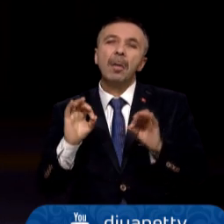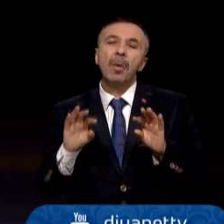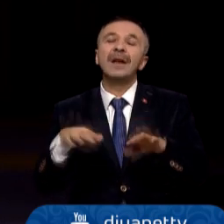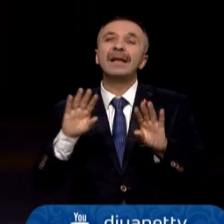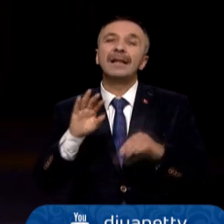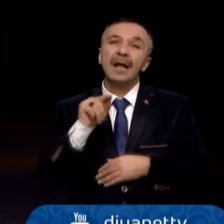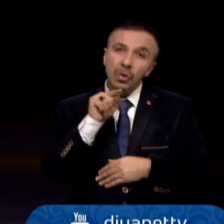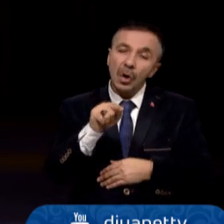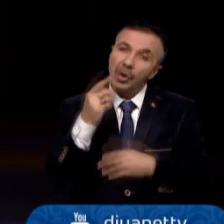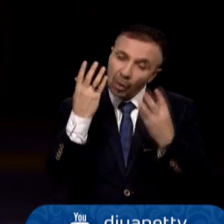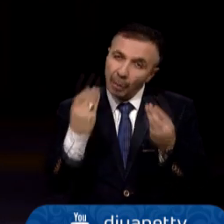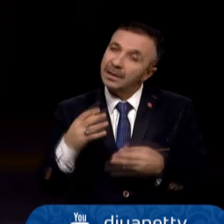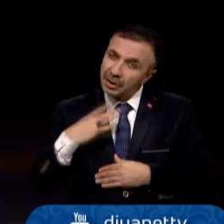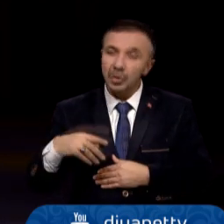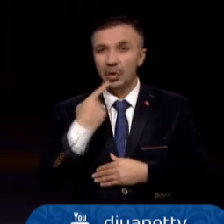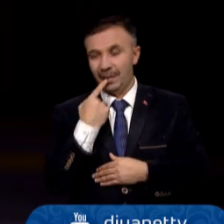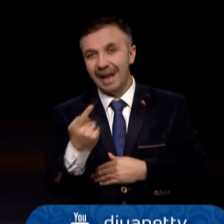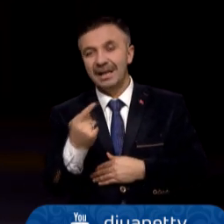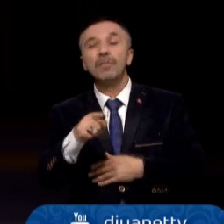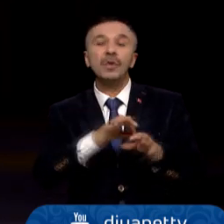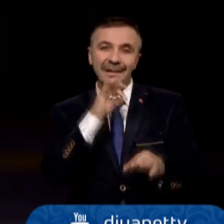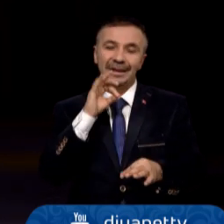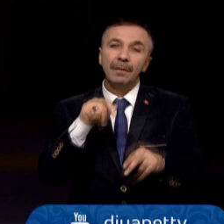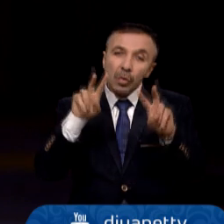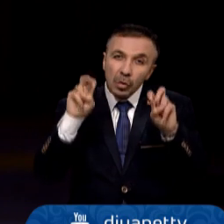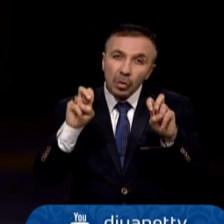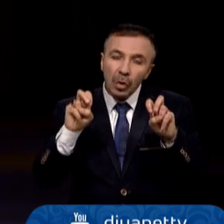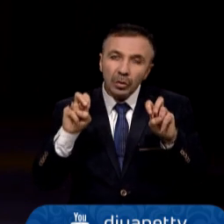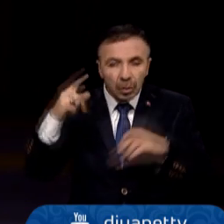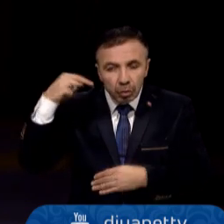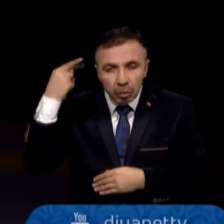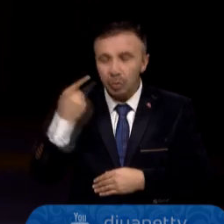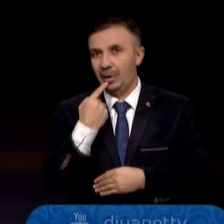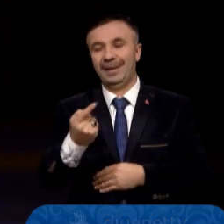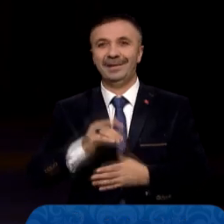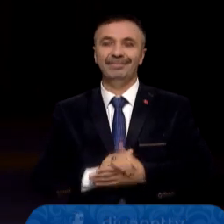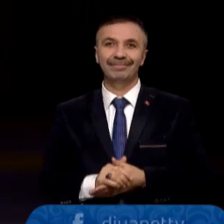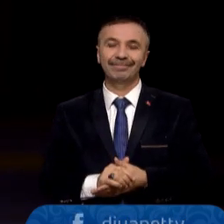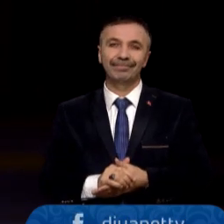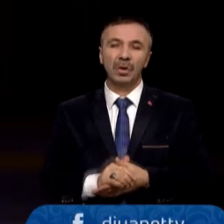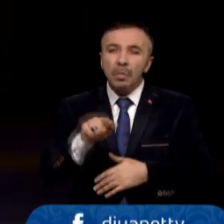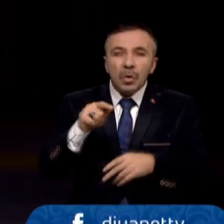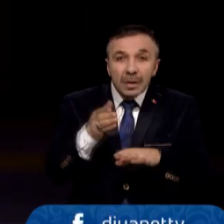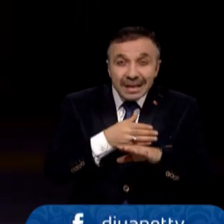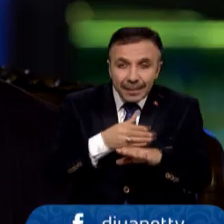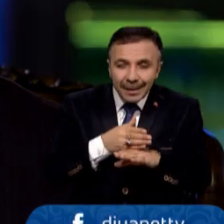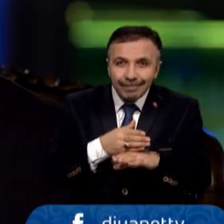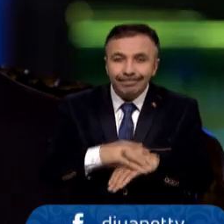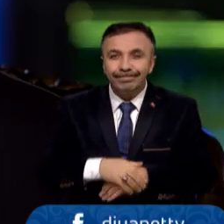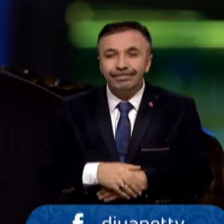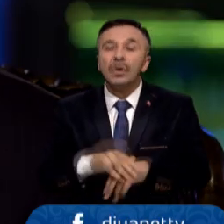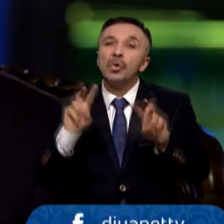ben böyle değil de şöyle olmasını istiyorum' derse bu insanla bu konularda kafa yoruyor demektir